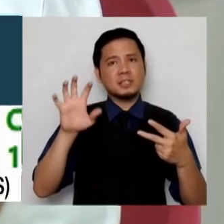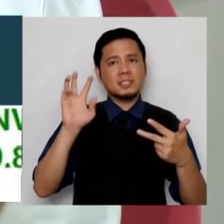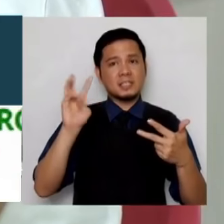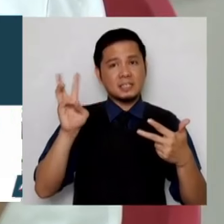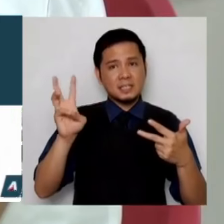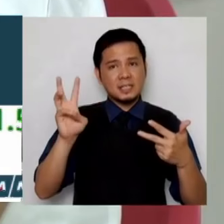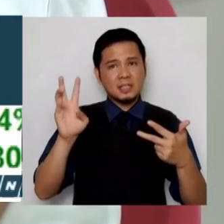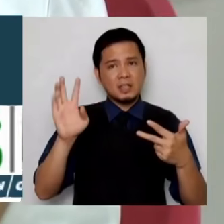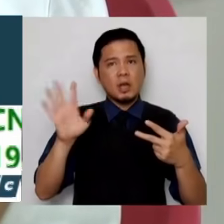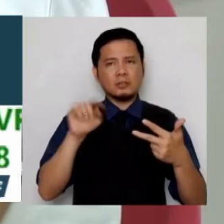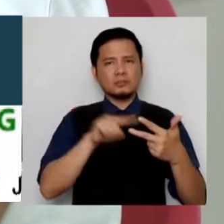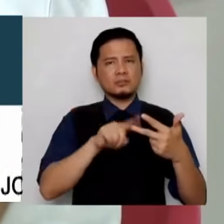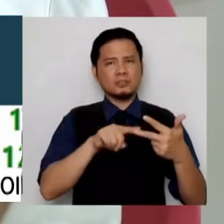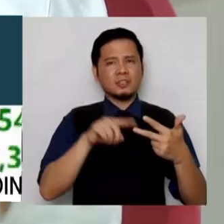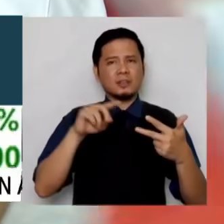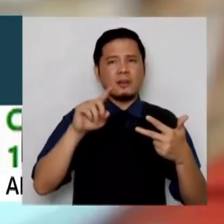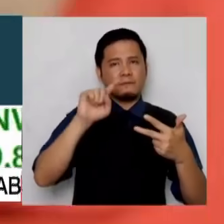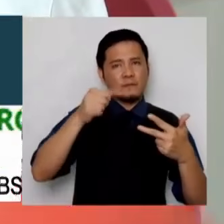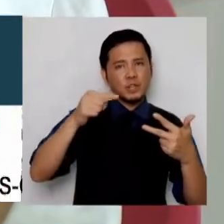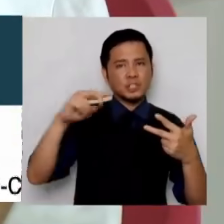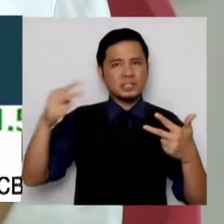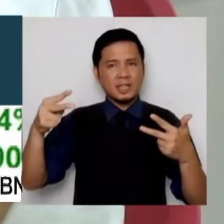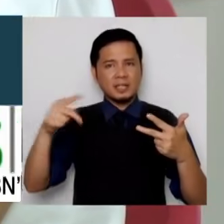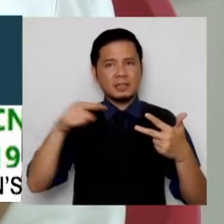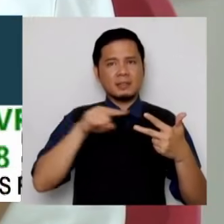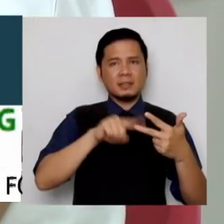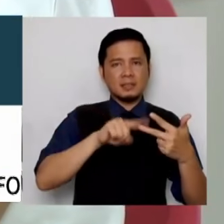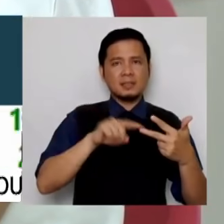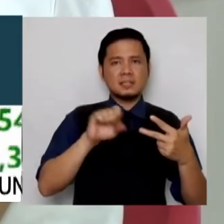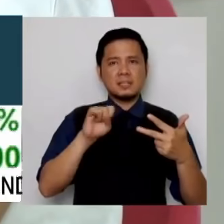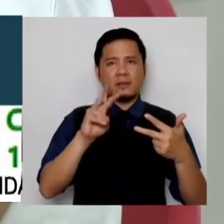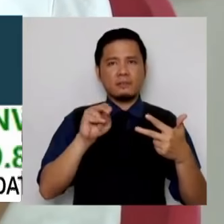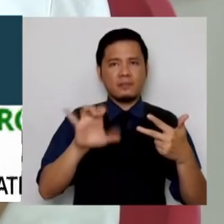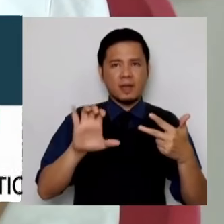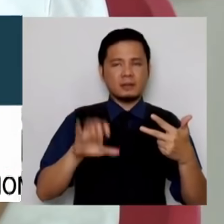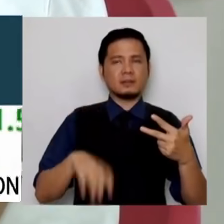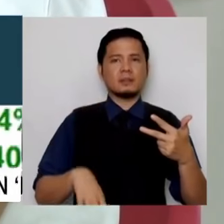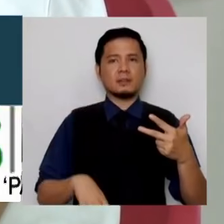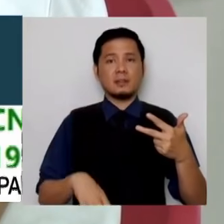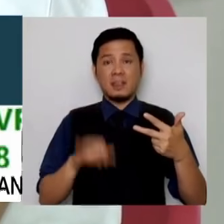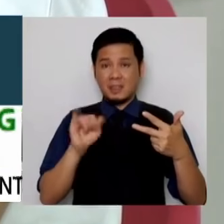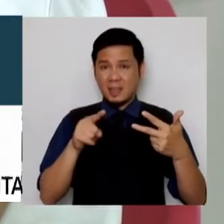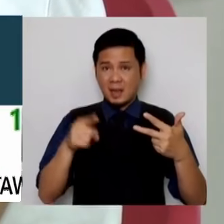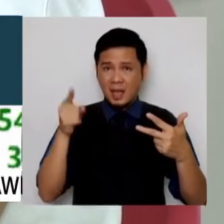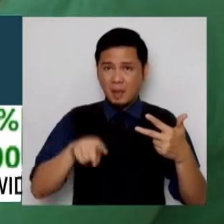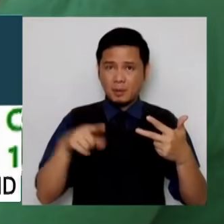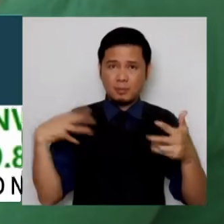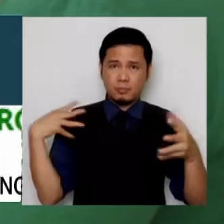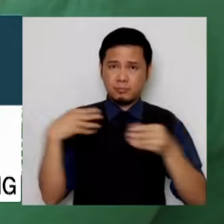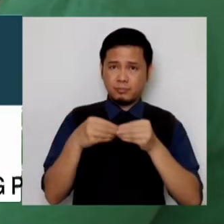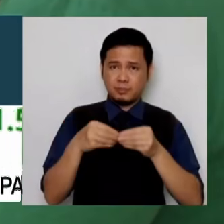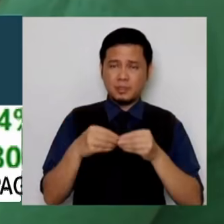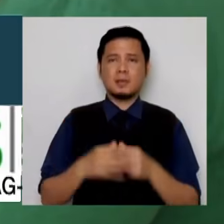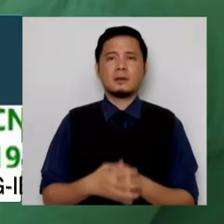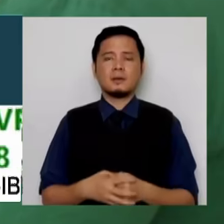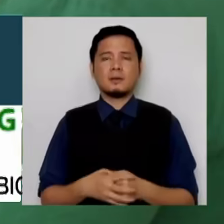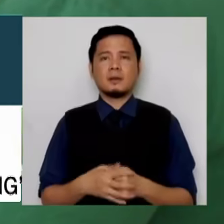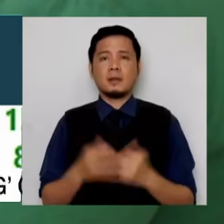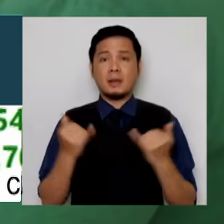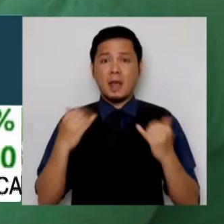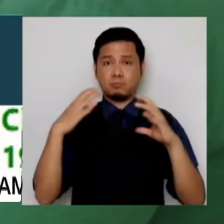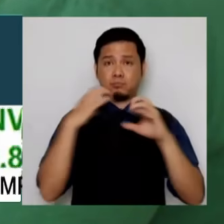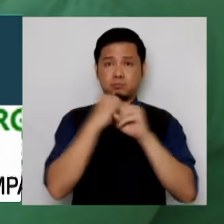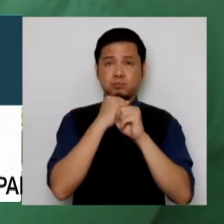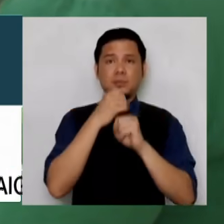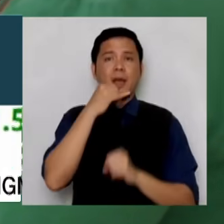5,664 for the second, first and second dose of, correct, of Sinovac. Correct. Okay, ito yung kabuuan. Okay, so i-summarize natin yung